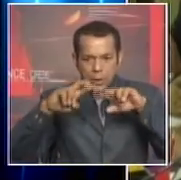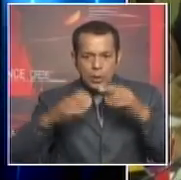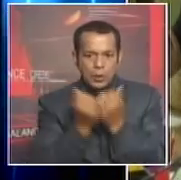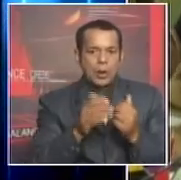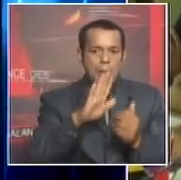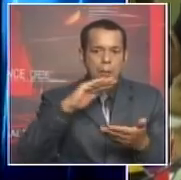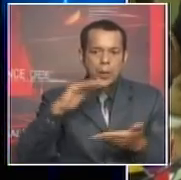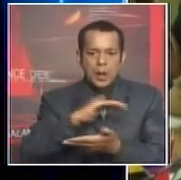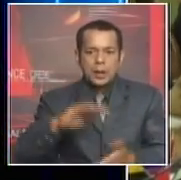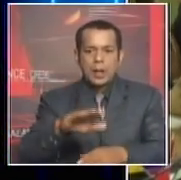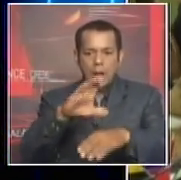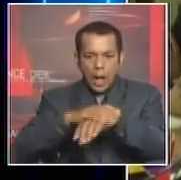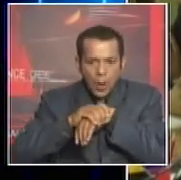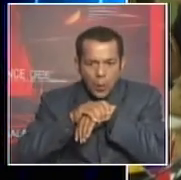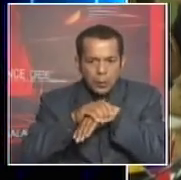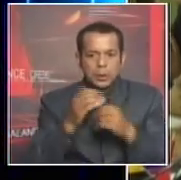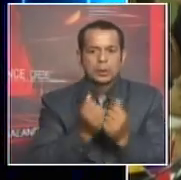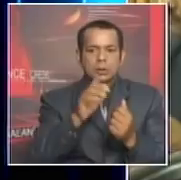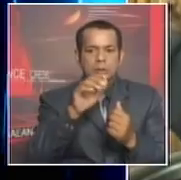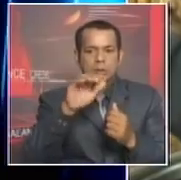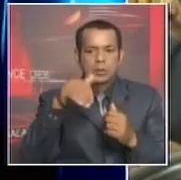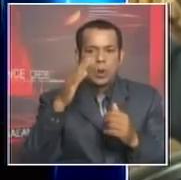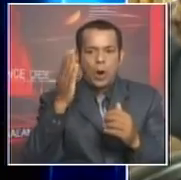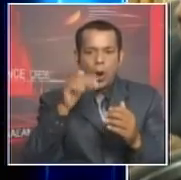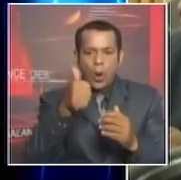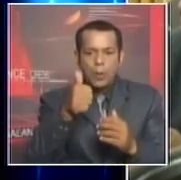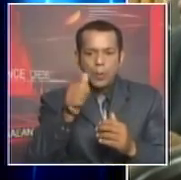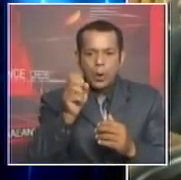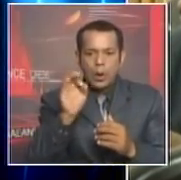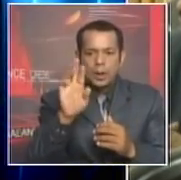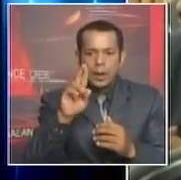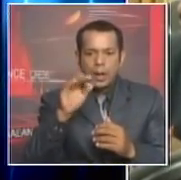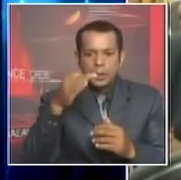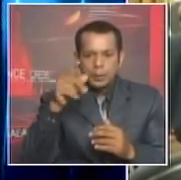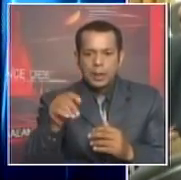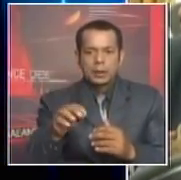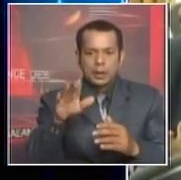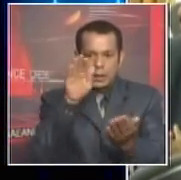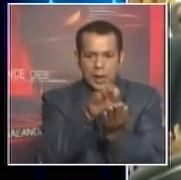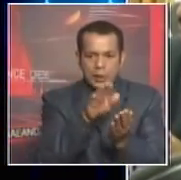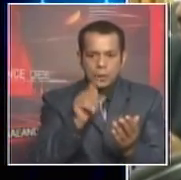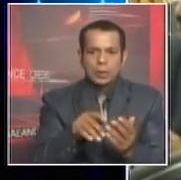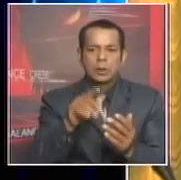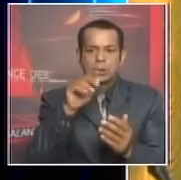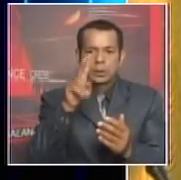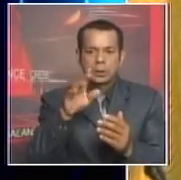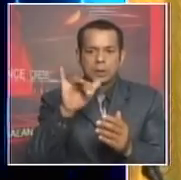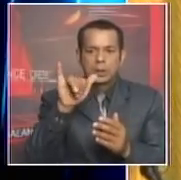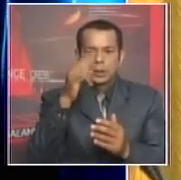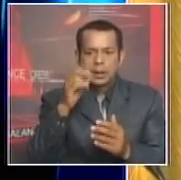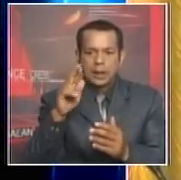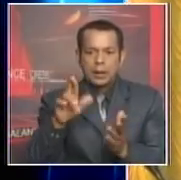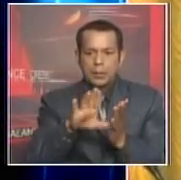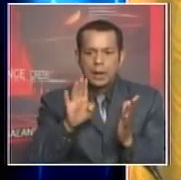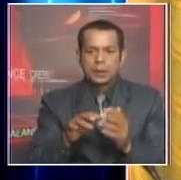बालक अपहरणपछि हत्यामा संलग्न भएको भनिएका गोपाल तामाङ र अजय तामाङलाई डेराबाट नियन्त्रणमा